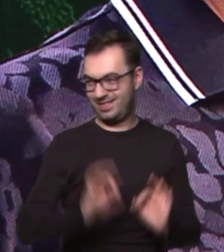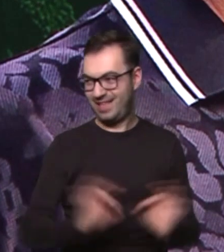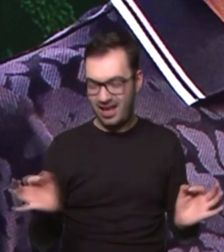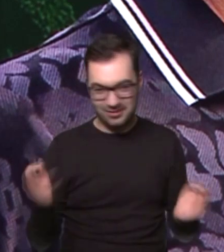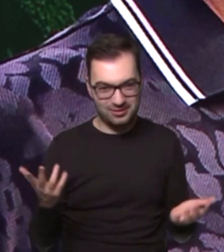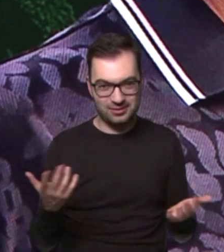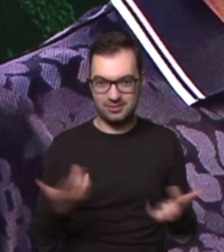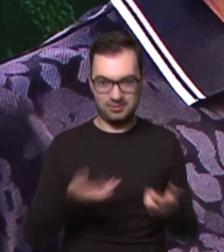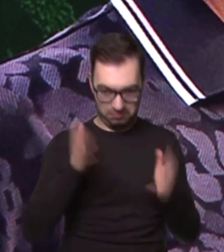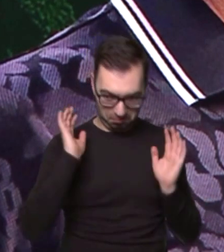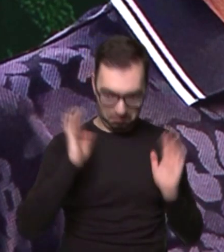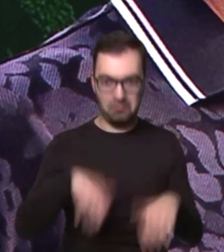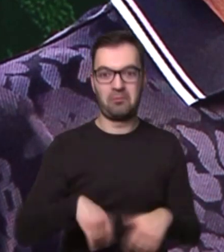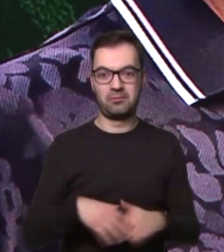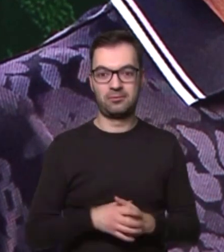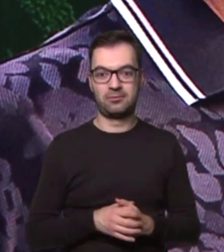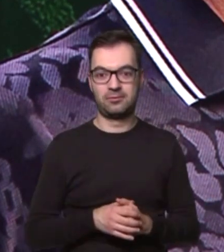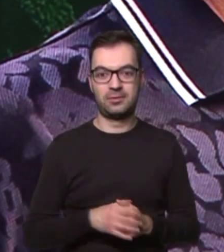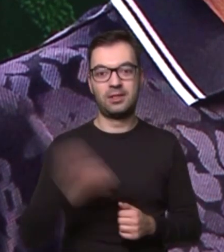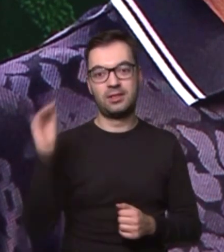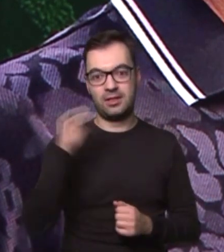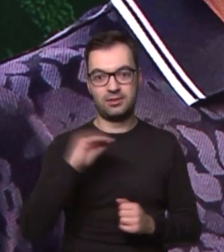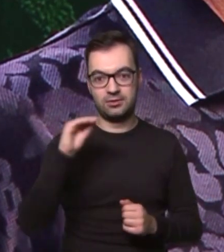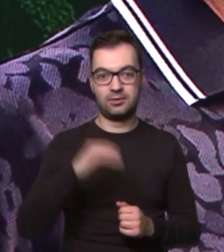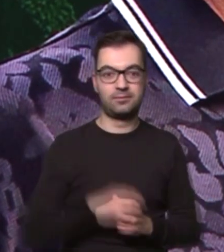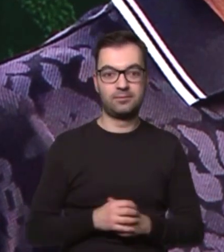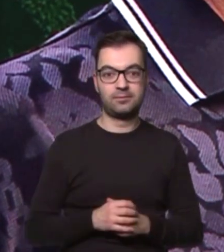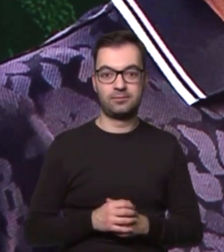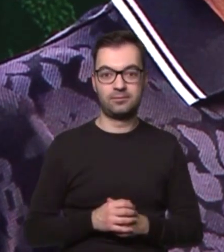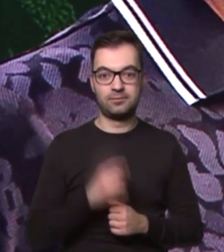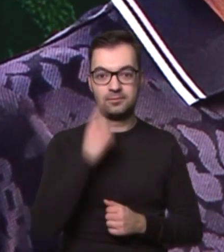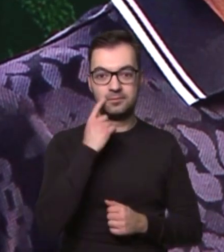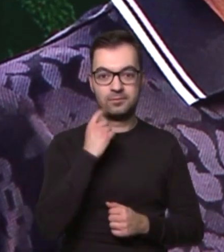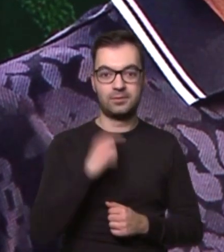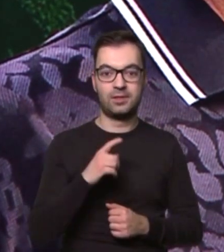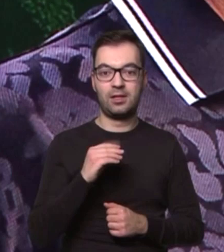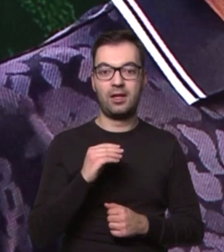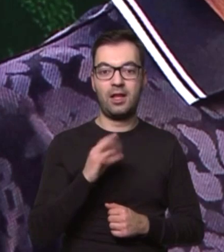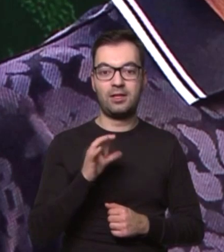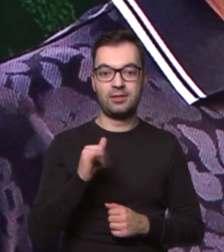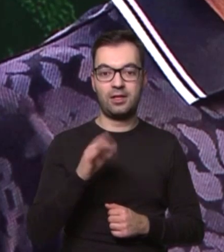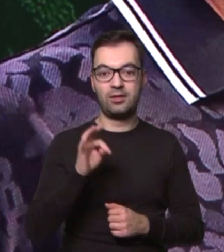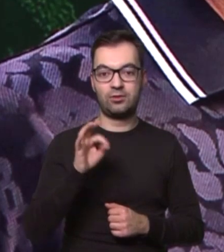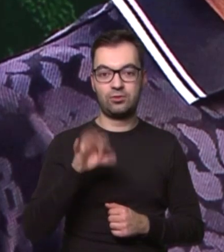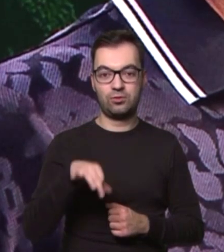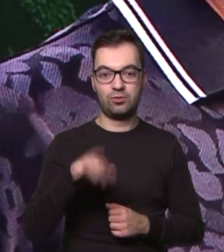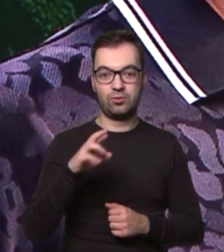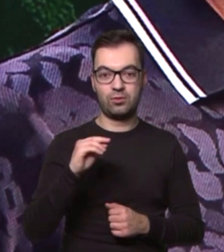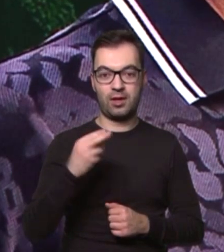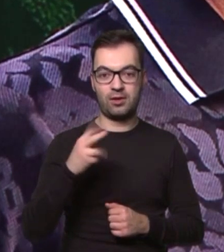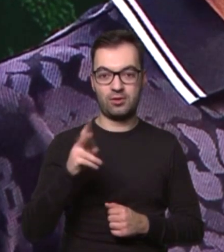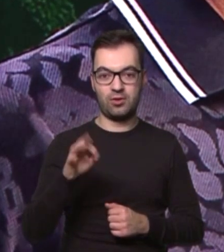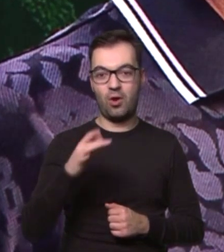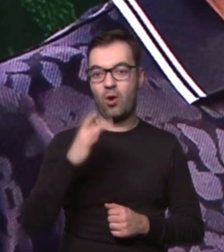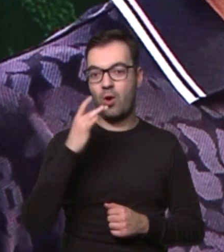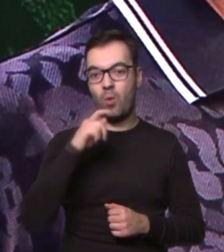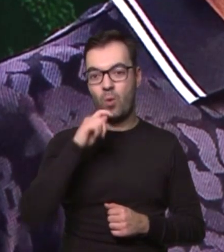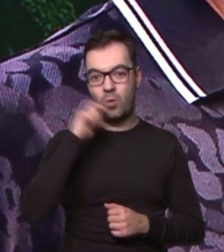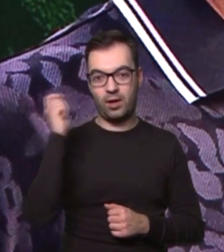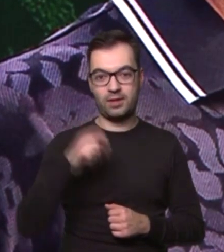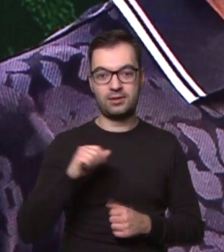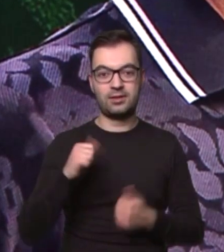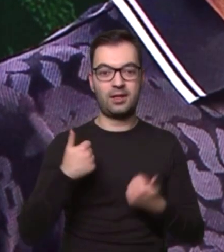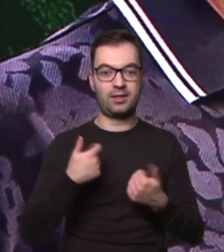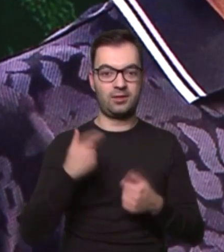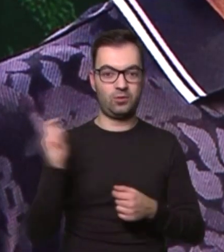jest na to przyzwolenie. A jeszcze dodatkowo trzeba powiedzieć, że Lesia Tsurenko, czyli ukraińska z kolei tenisistka, po prostu zakończyła